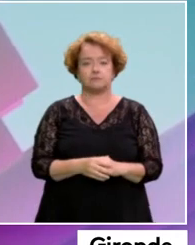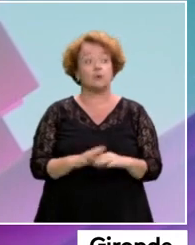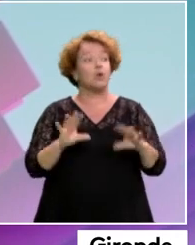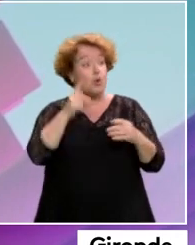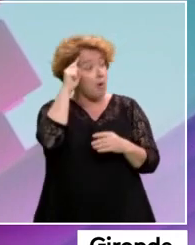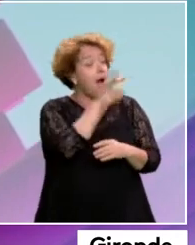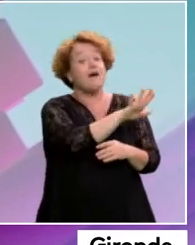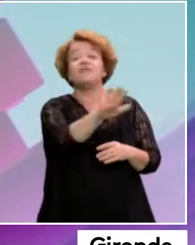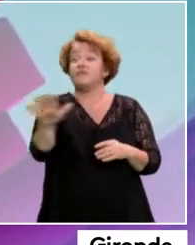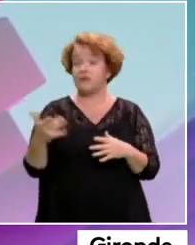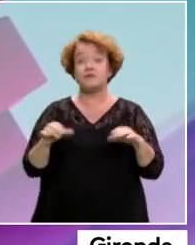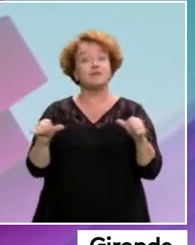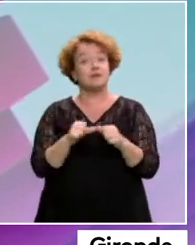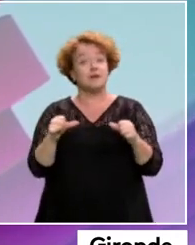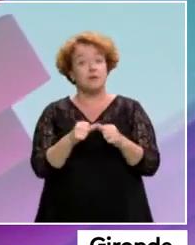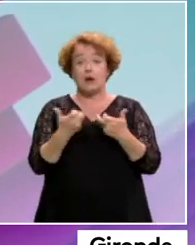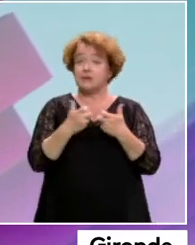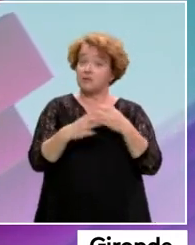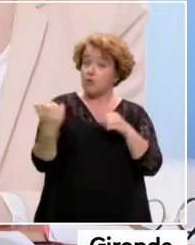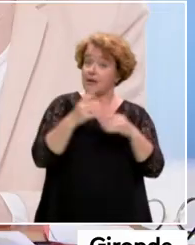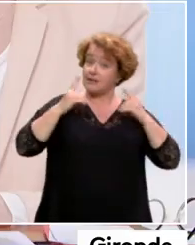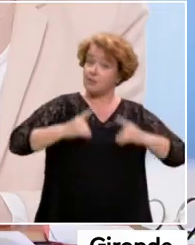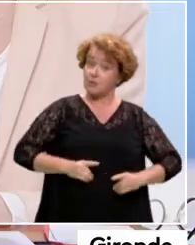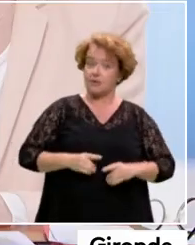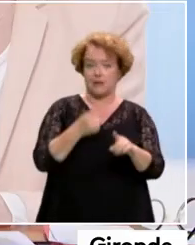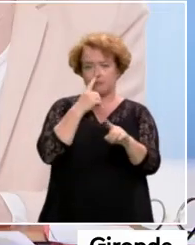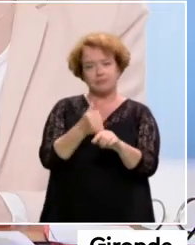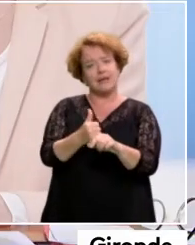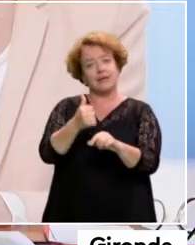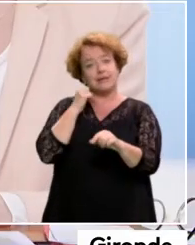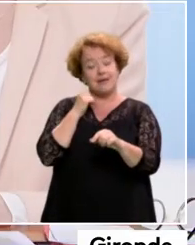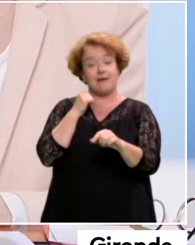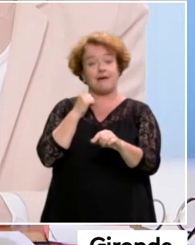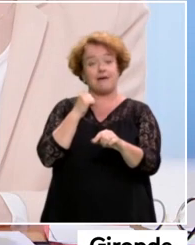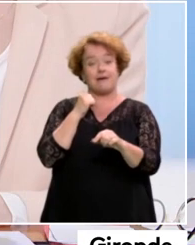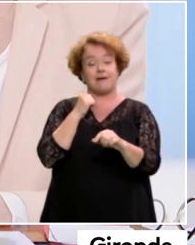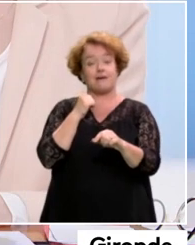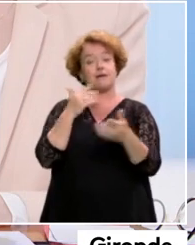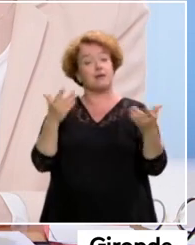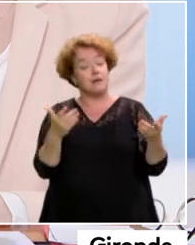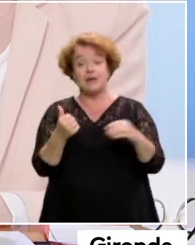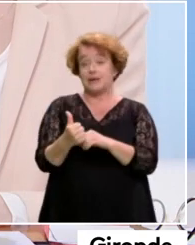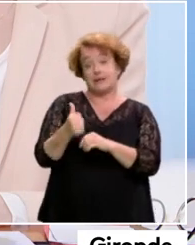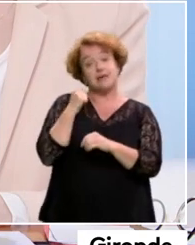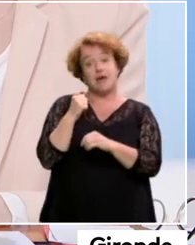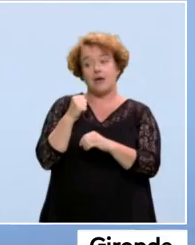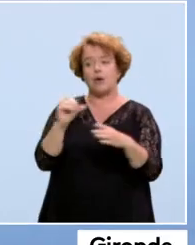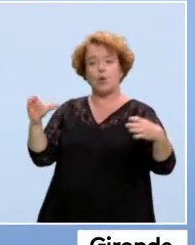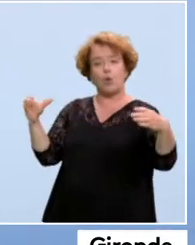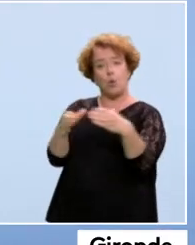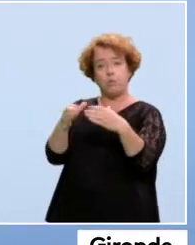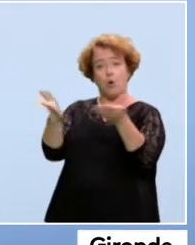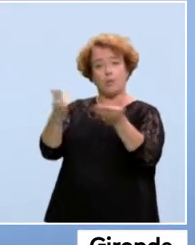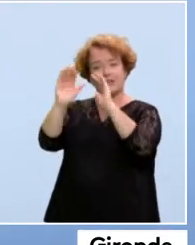pouvez-vous faire à votre niveau si vous êtes élu député j'étais hier moi la rencontre des soignants j'étais hier avec les soignants devant